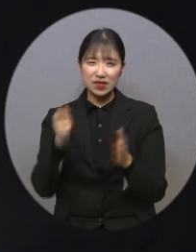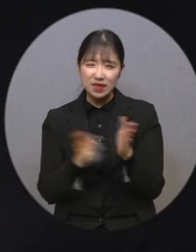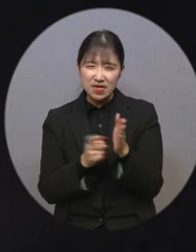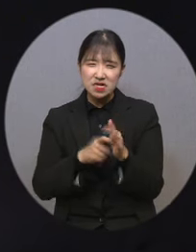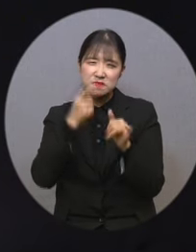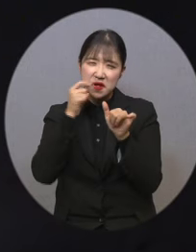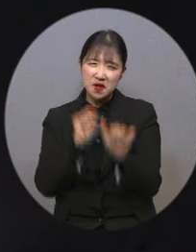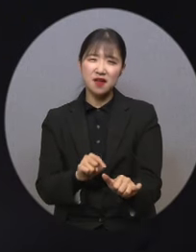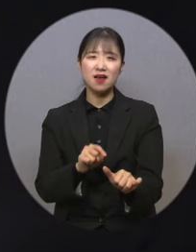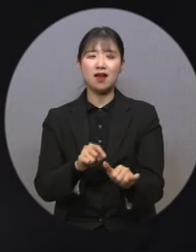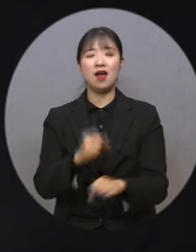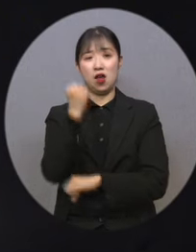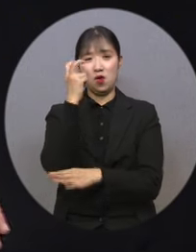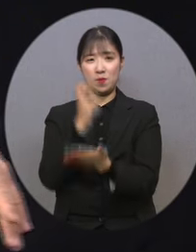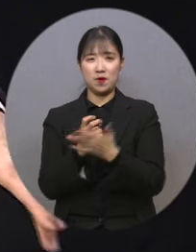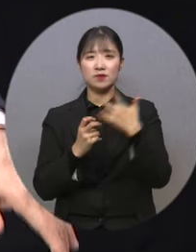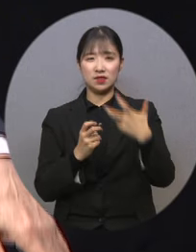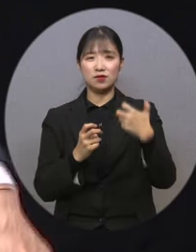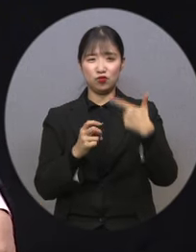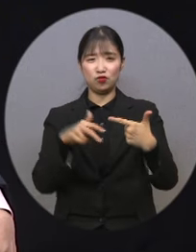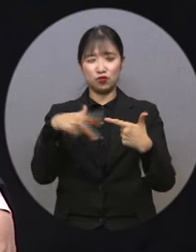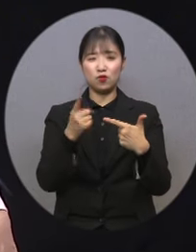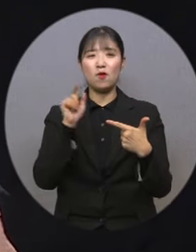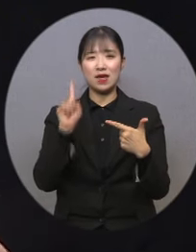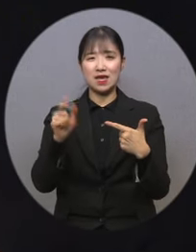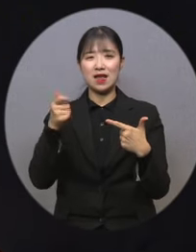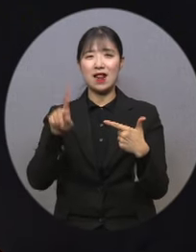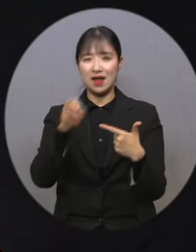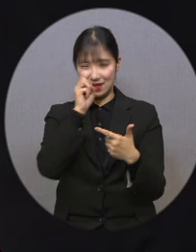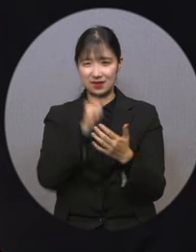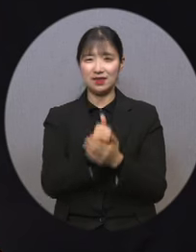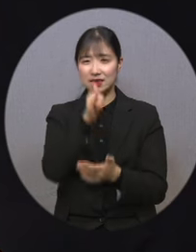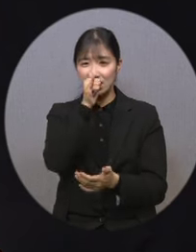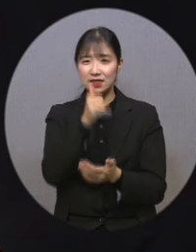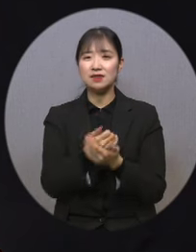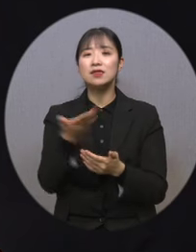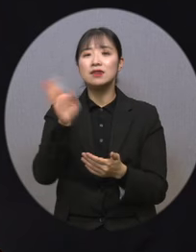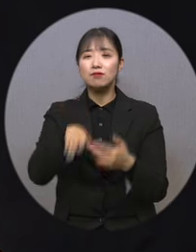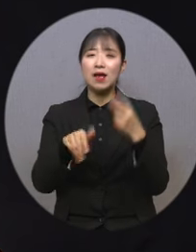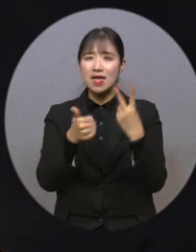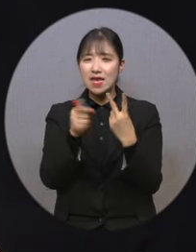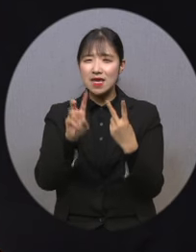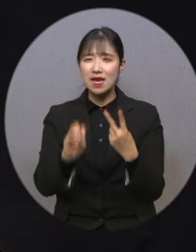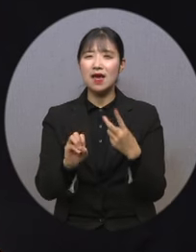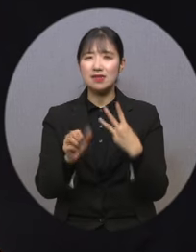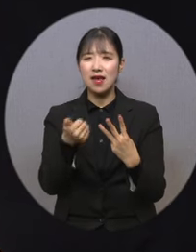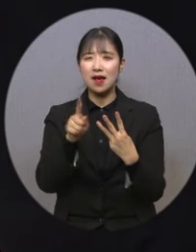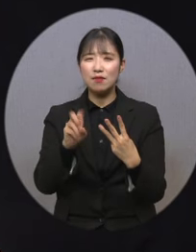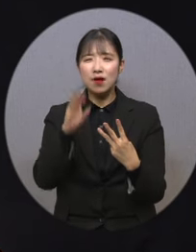헌법 76조 1항이 있어요. 단 헌법 76조 2항 3항에 보면 뭐가 나오냐.